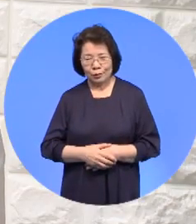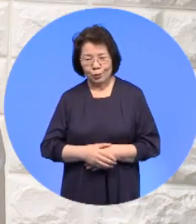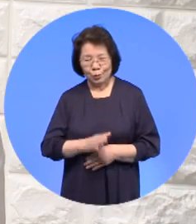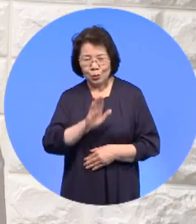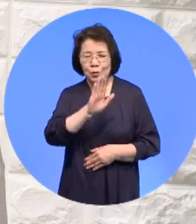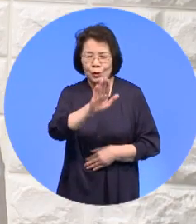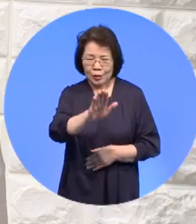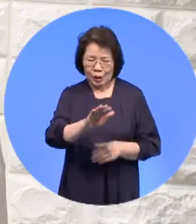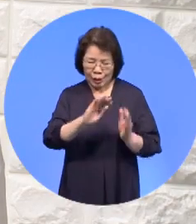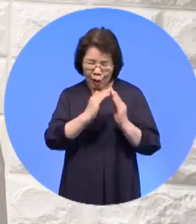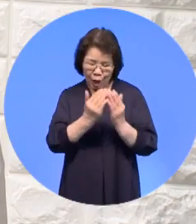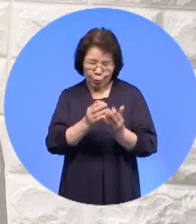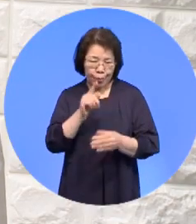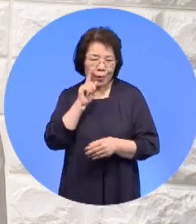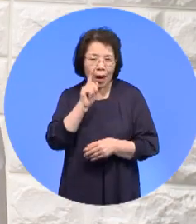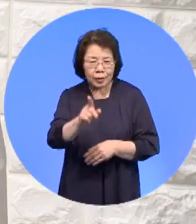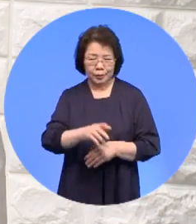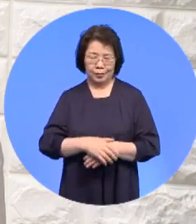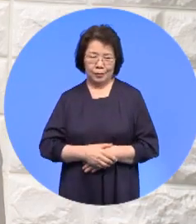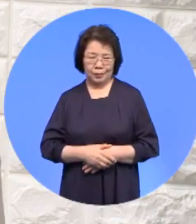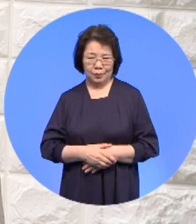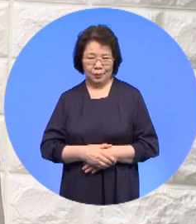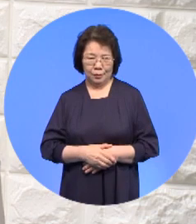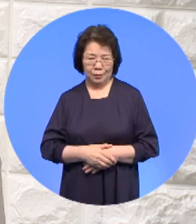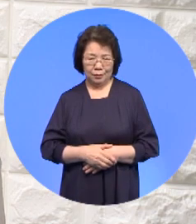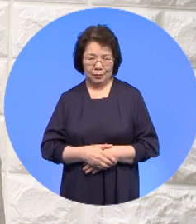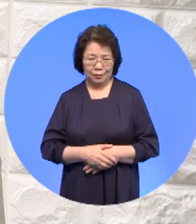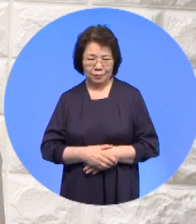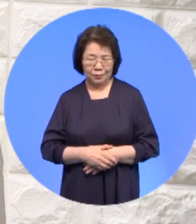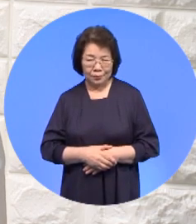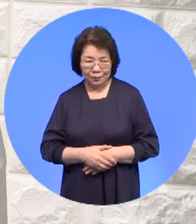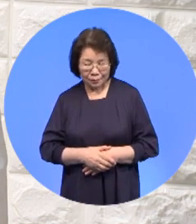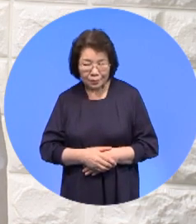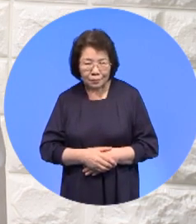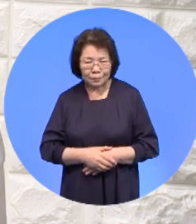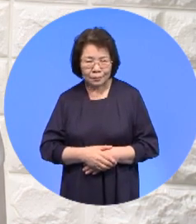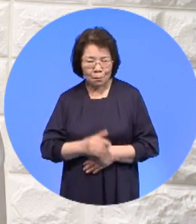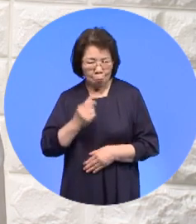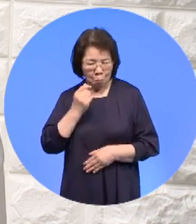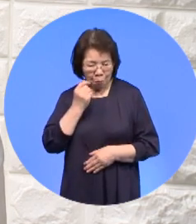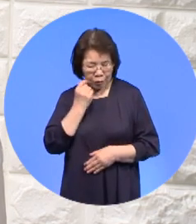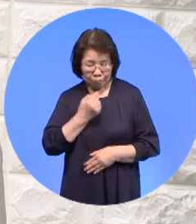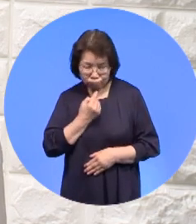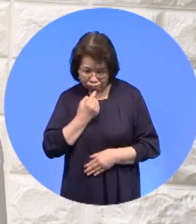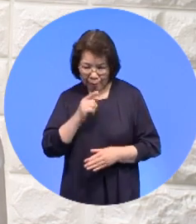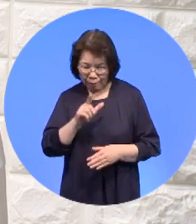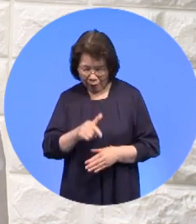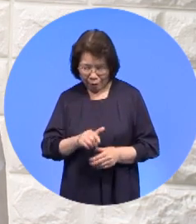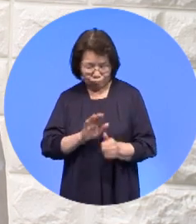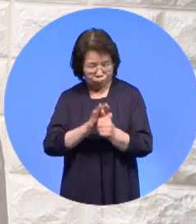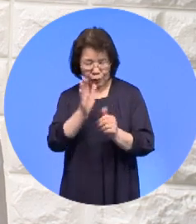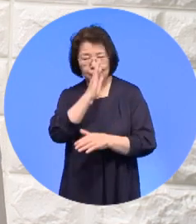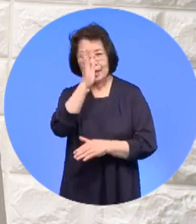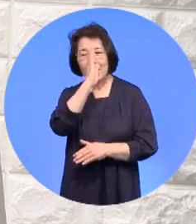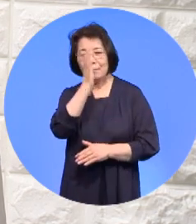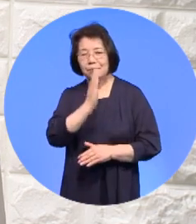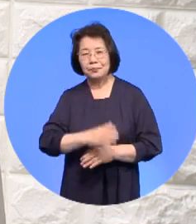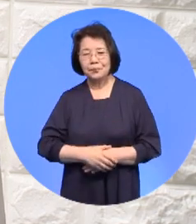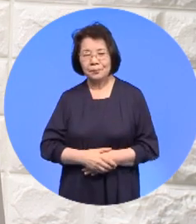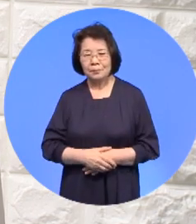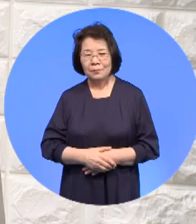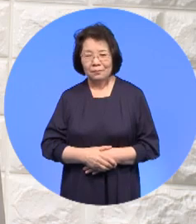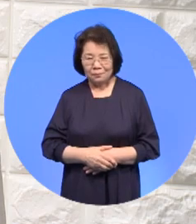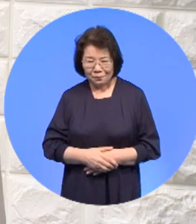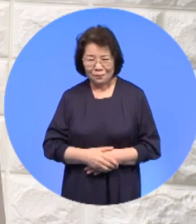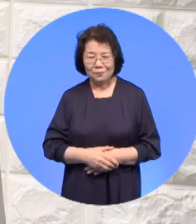ますからねへ go ついて出すいいますからね同じ1日といえども間もあの守りませんよ擁護しませんよ